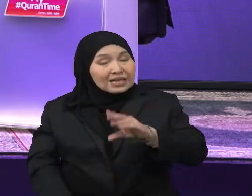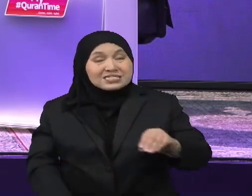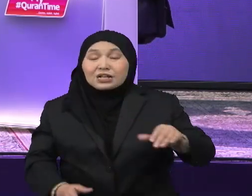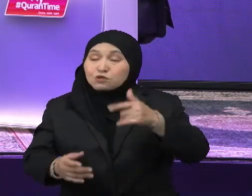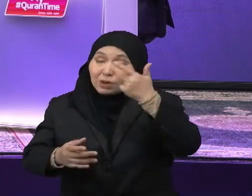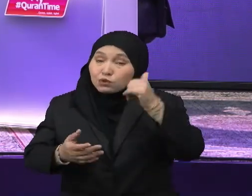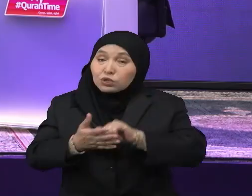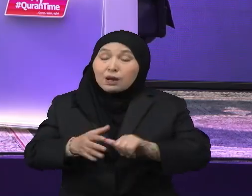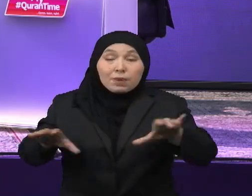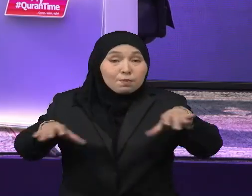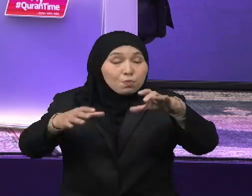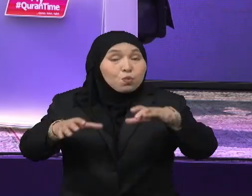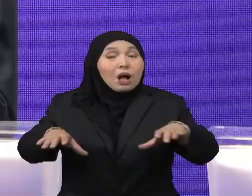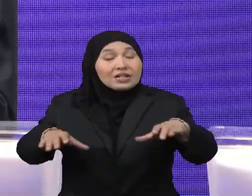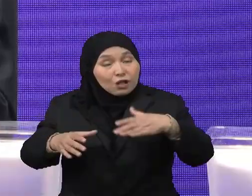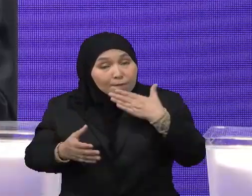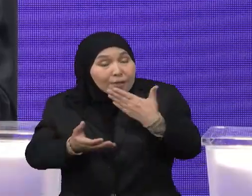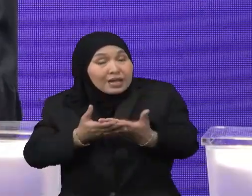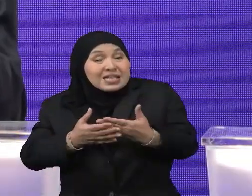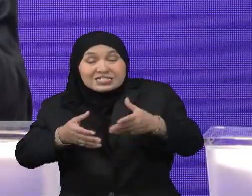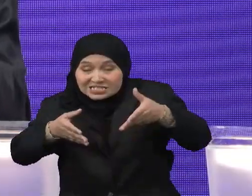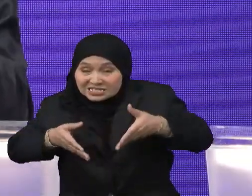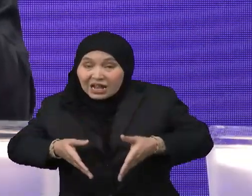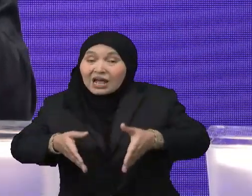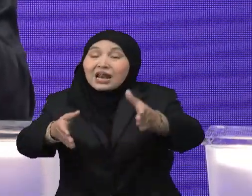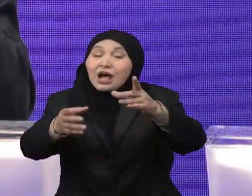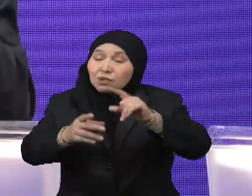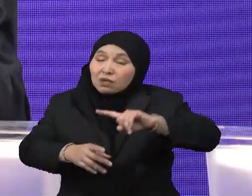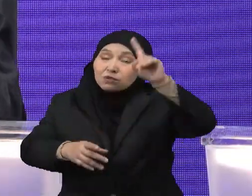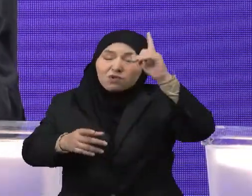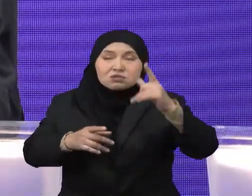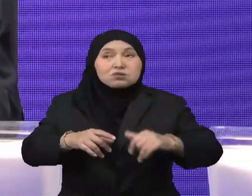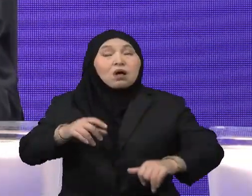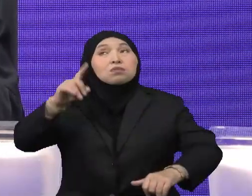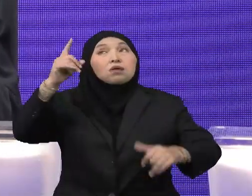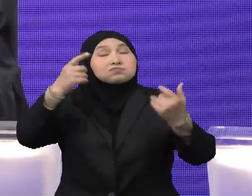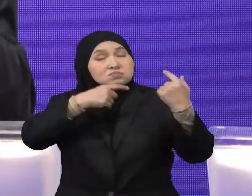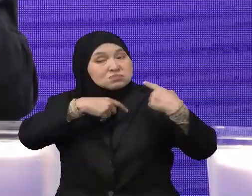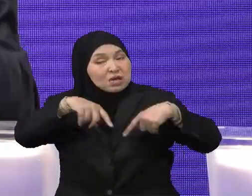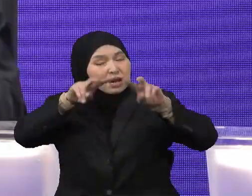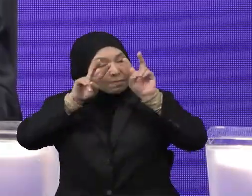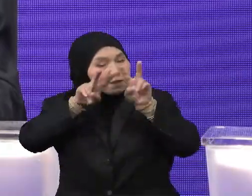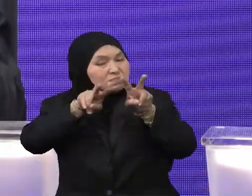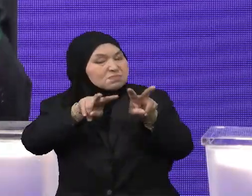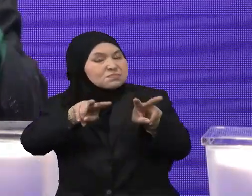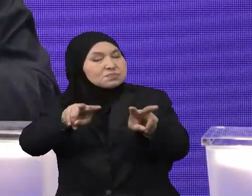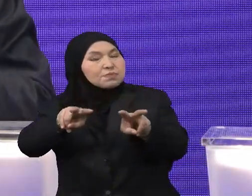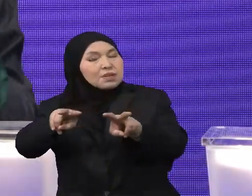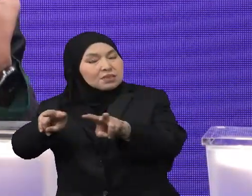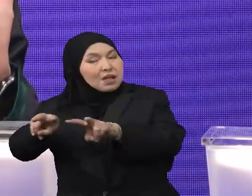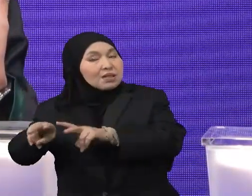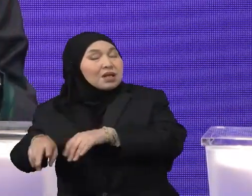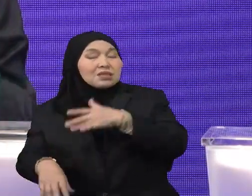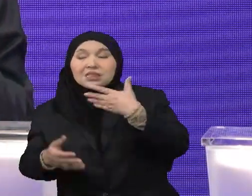Mereka melaksanakan jihad tersebut kan seolah-olah mereka sedar Allah sudah melihat Allah sudah melihat mereka Jadi mereka